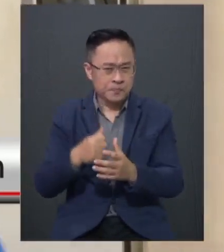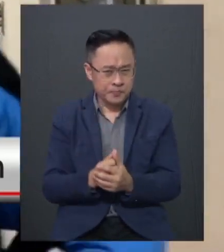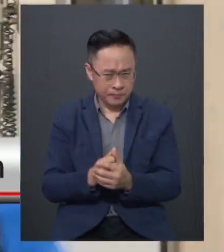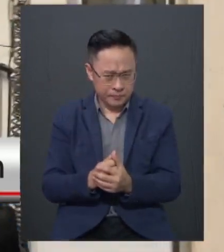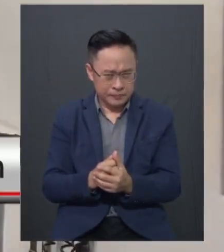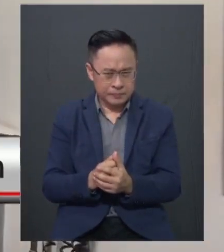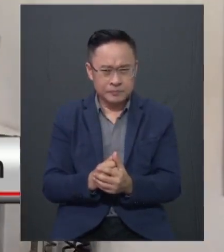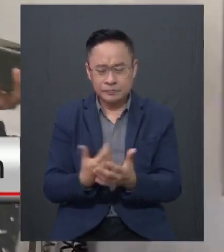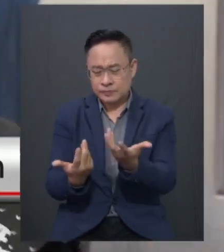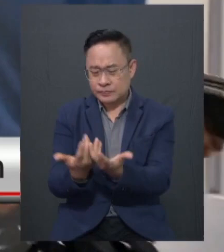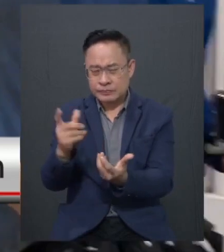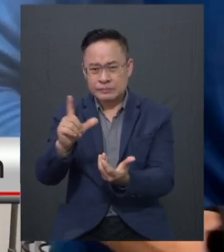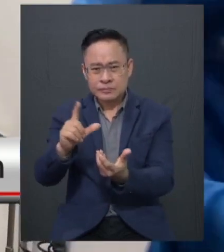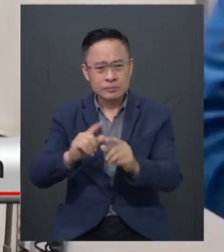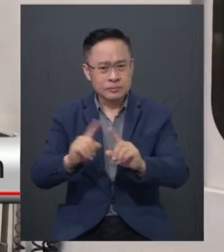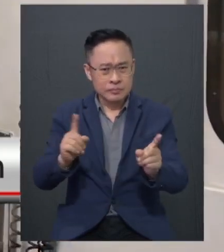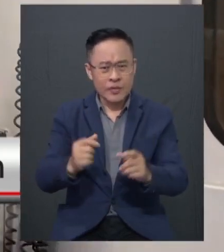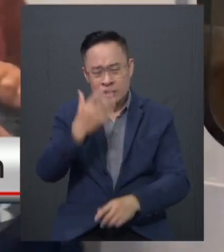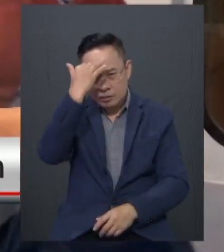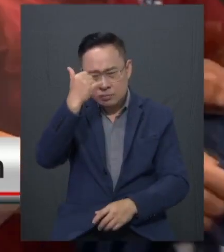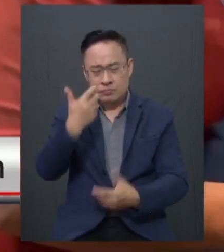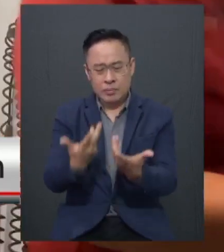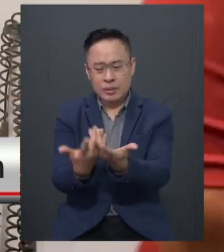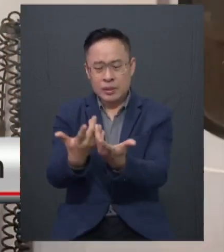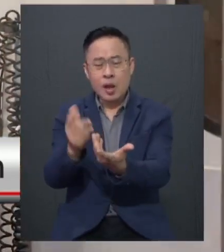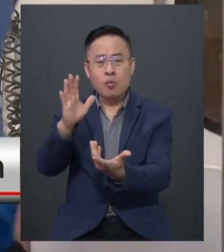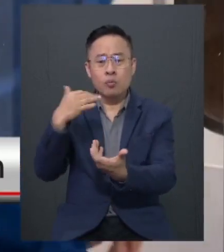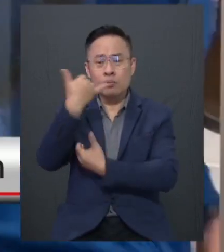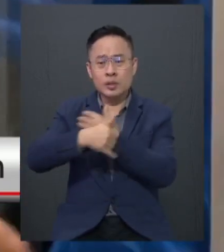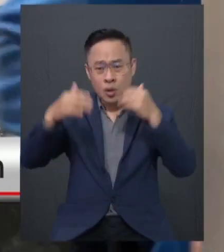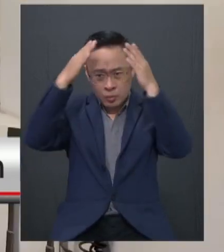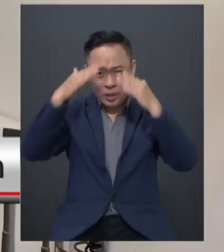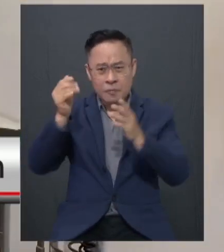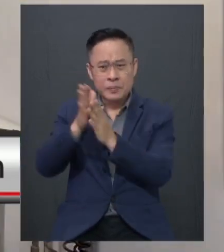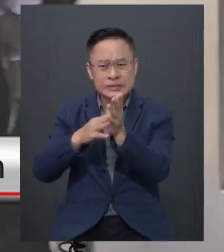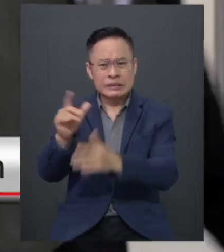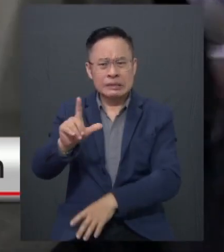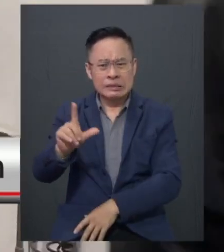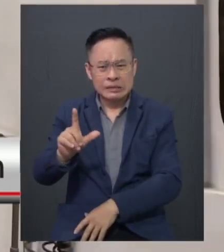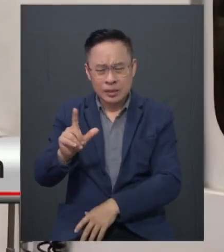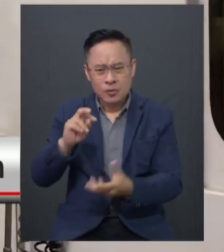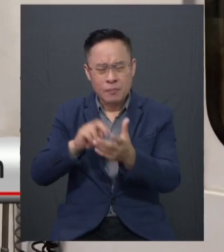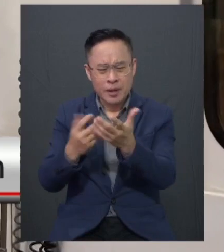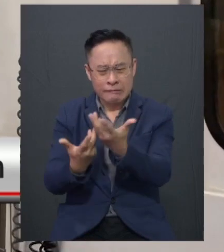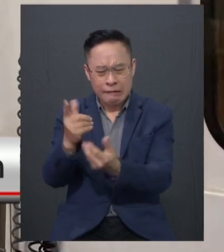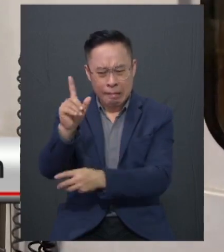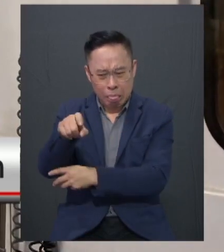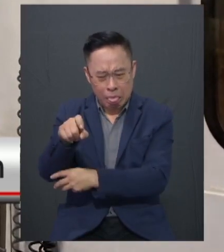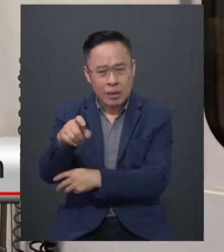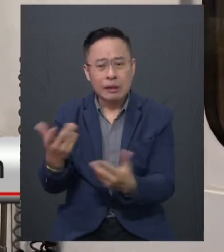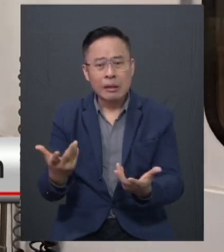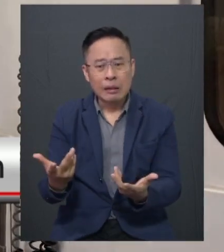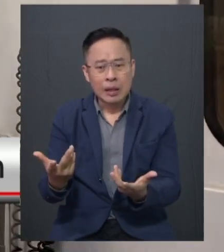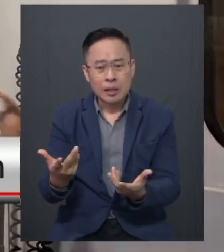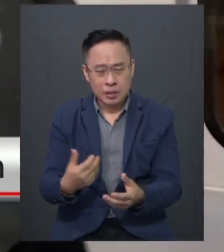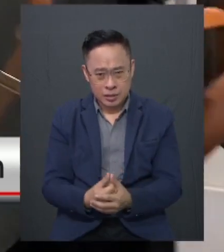พมาเปรียบเทียบกันในโลกวารอลเหมือนกัน ใช่ไหมฮะว่าทำไมมันสีซีดอ่ ะ ดูแบบมันจะกระเด้งกระดอนหรือเปล่า เราจะเจ็บไหมดูแ